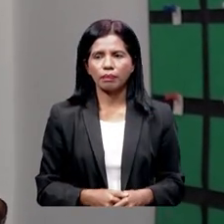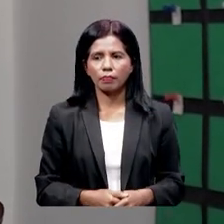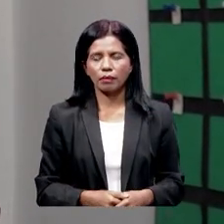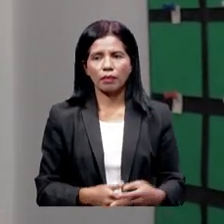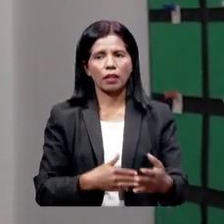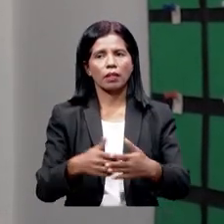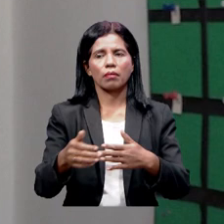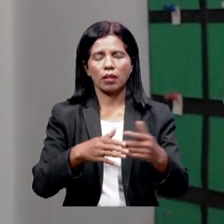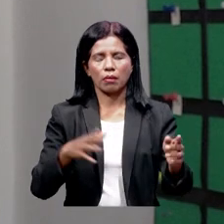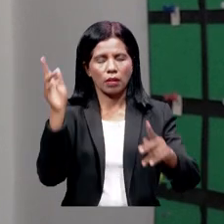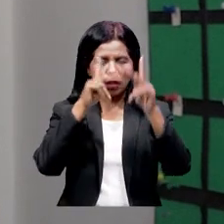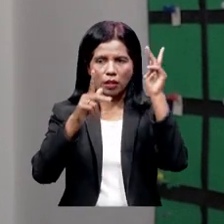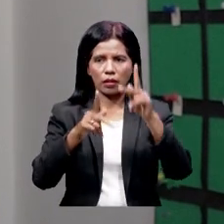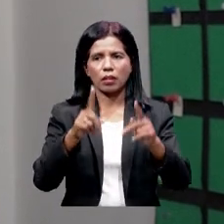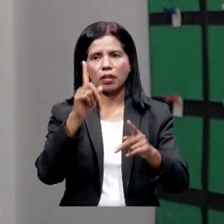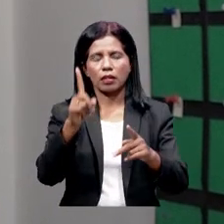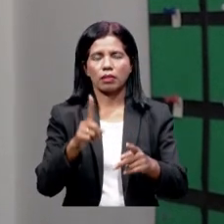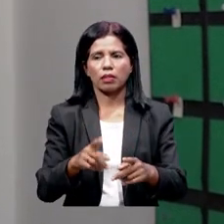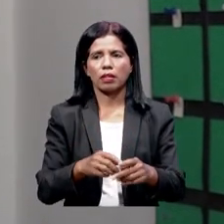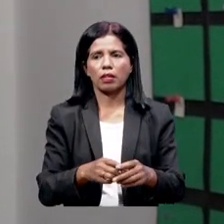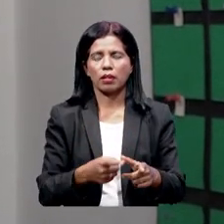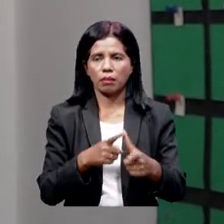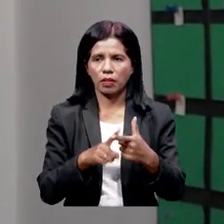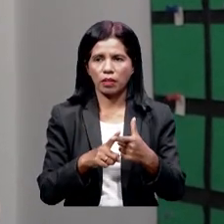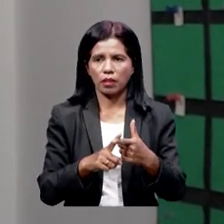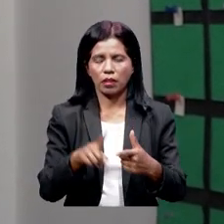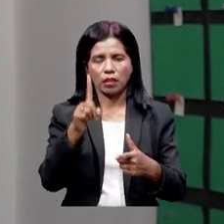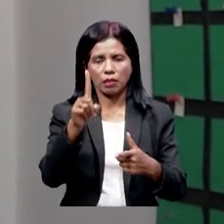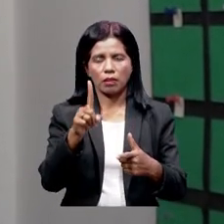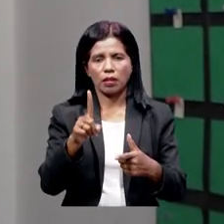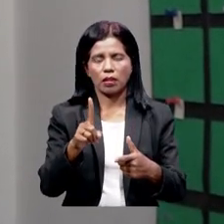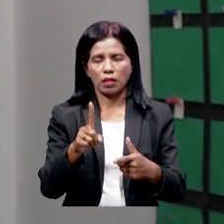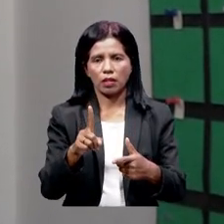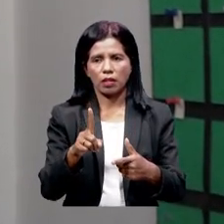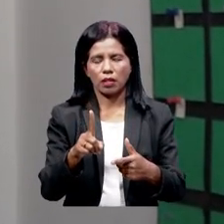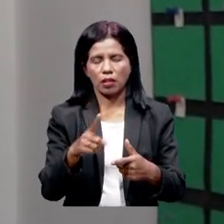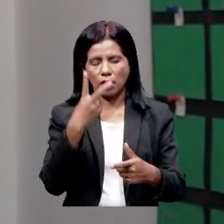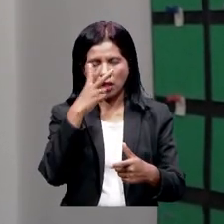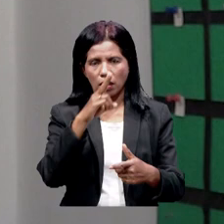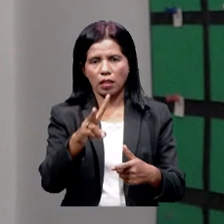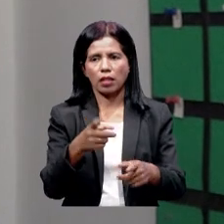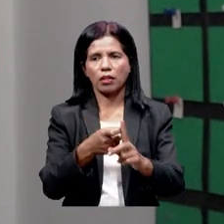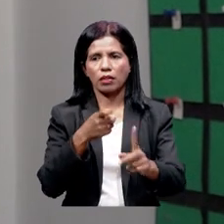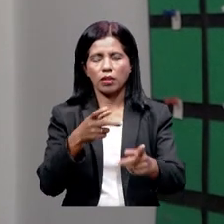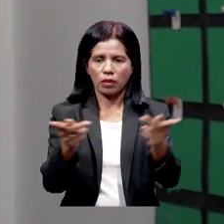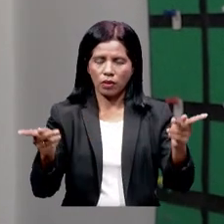Depende ba caso. Ida depende ba caso e depende ba availabilidade husi